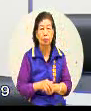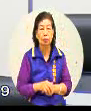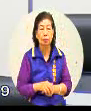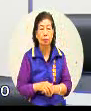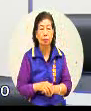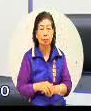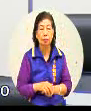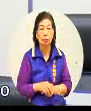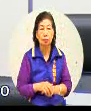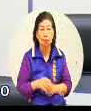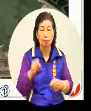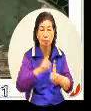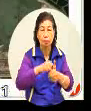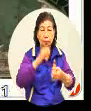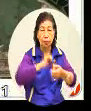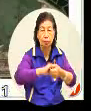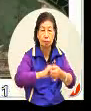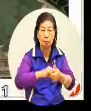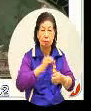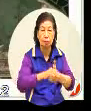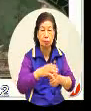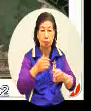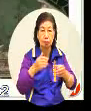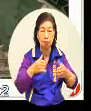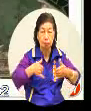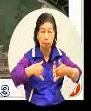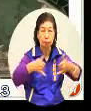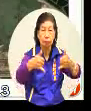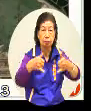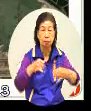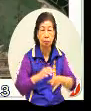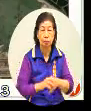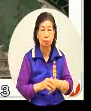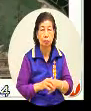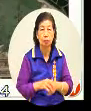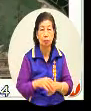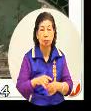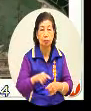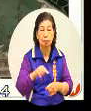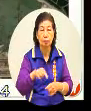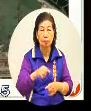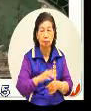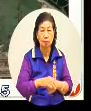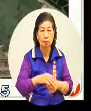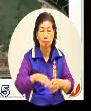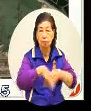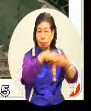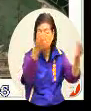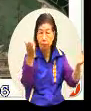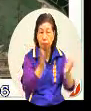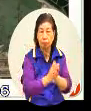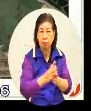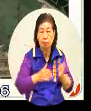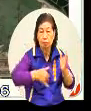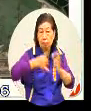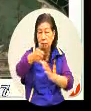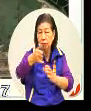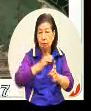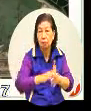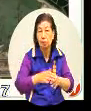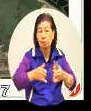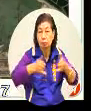啊，就是家庭一时是倒咯吼，即卖已经吼，会使讲所有处理到家庭，就咧问啦，问我这条道是要